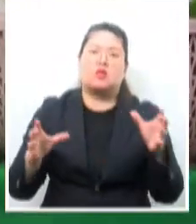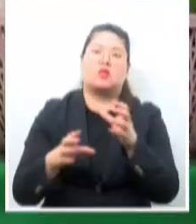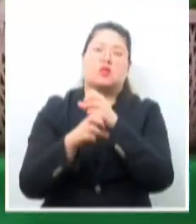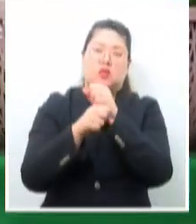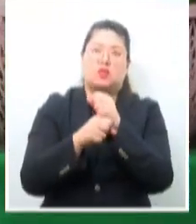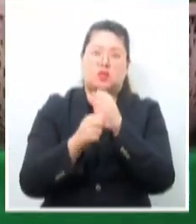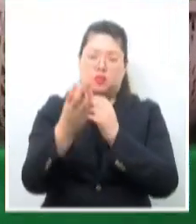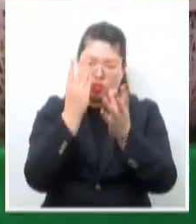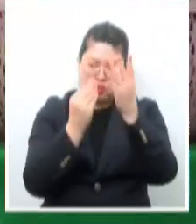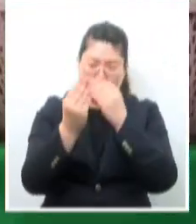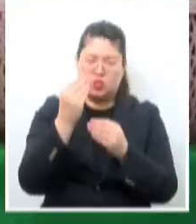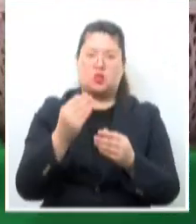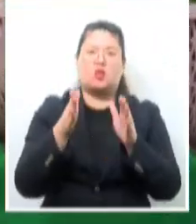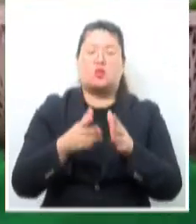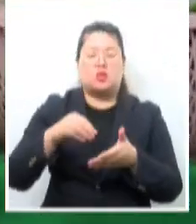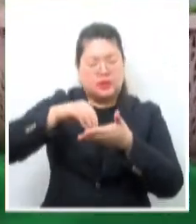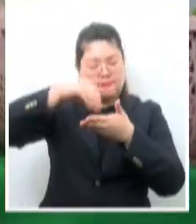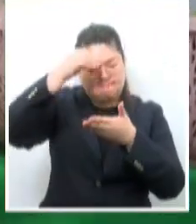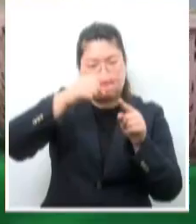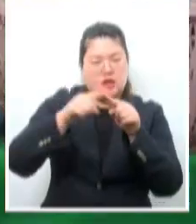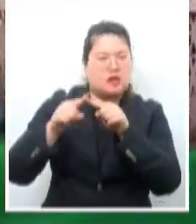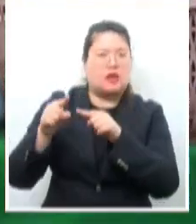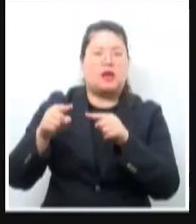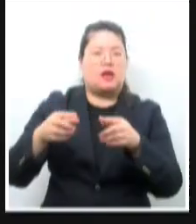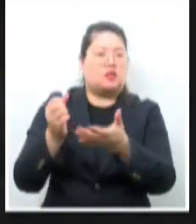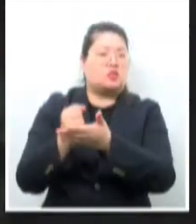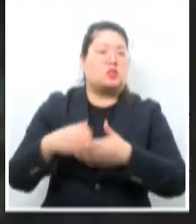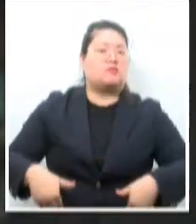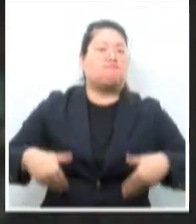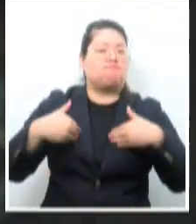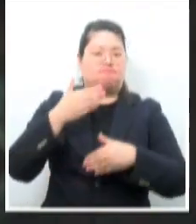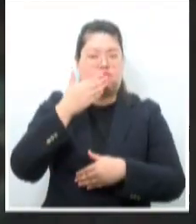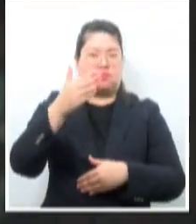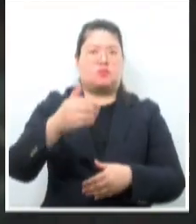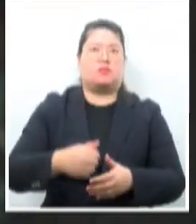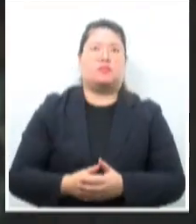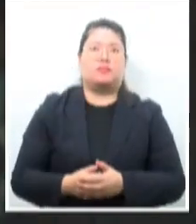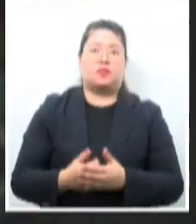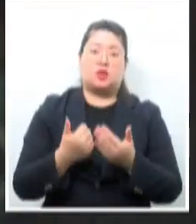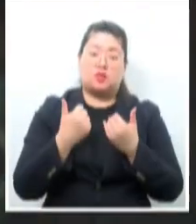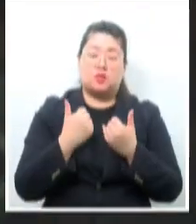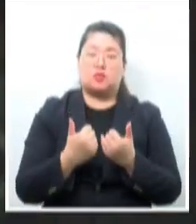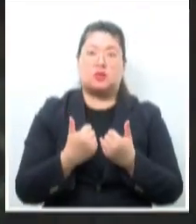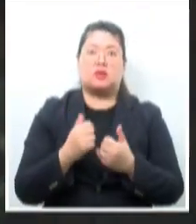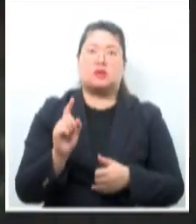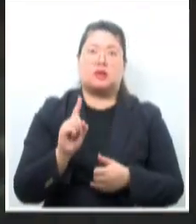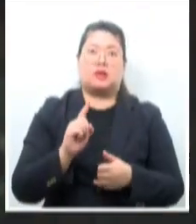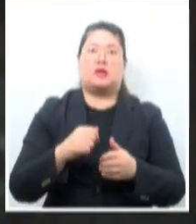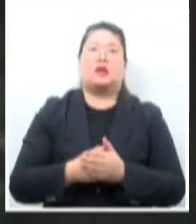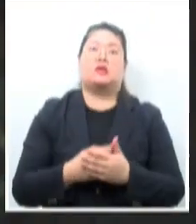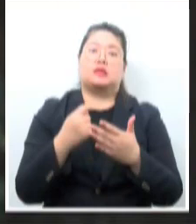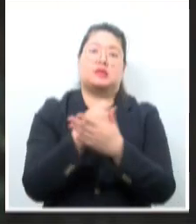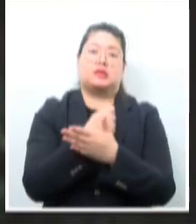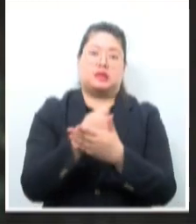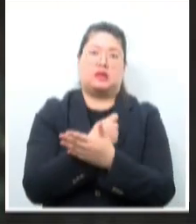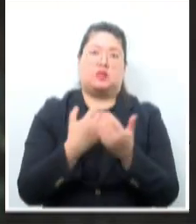ให้ผู้เรียนเชื่อมโยงความรู้ที่ได้เรียนเข้ากับชีวิตจริง ครับสำหรับนี้นะครับสำนักงานเขตพื้นที่การศึกษาปฐมศึกษาตากเขต2